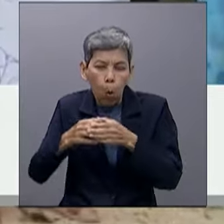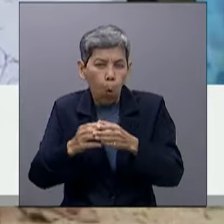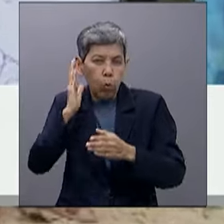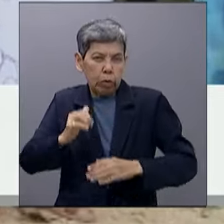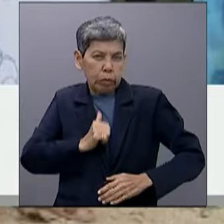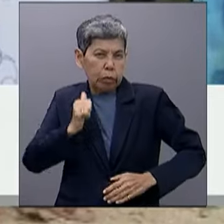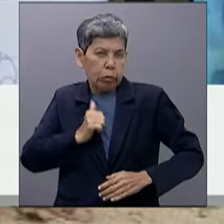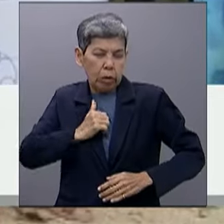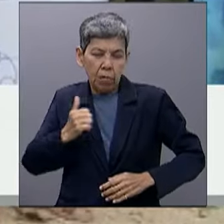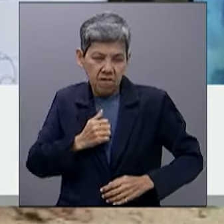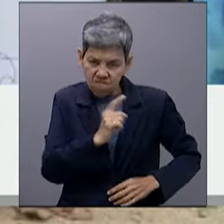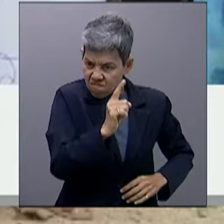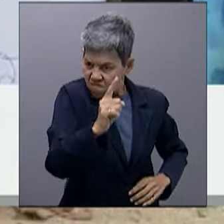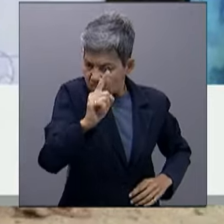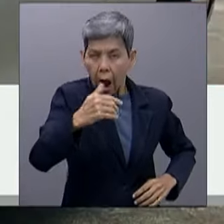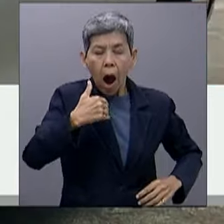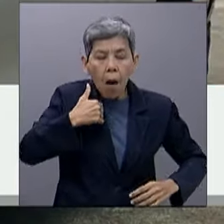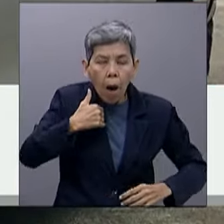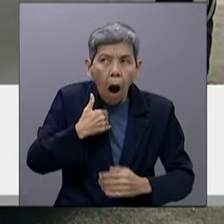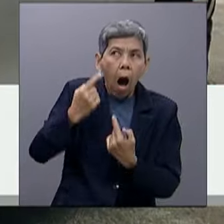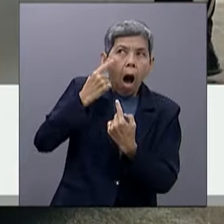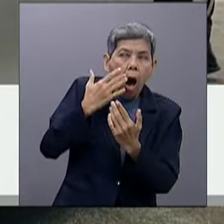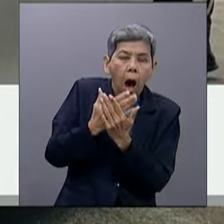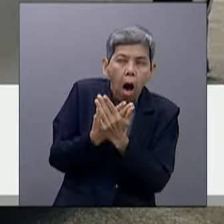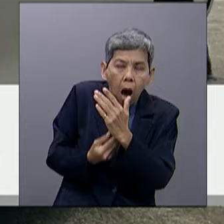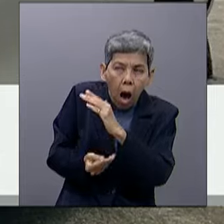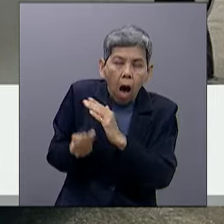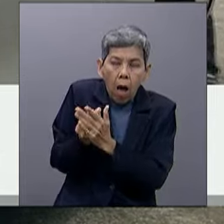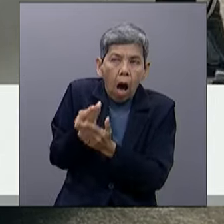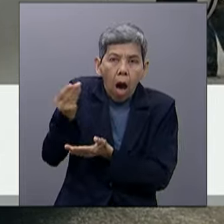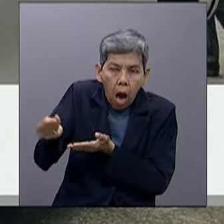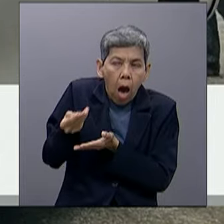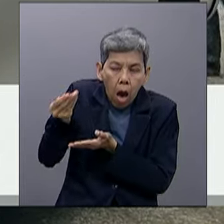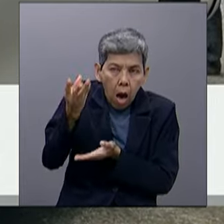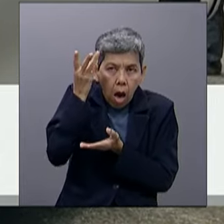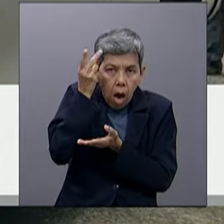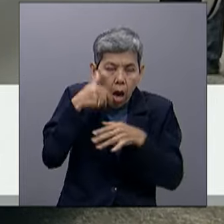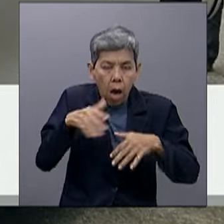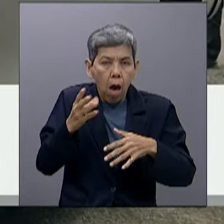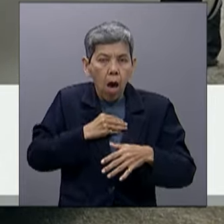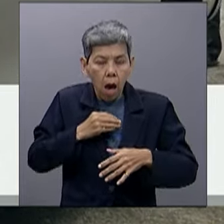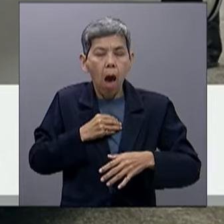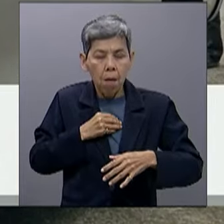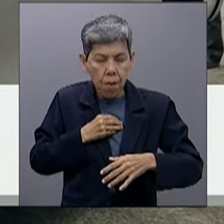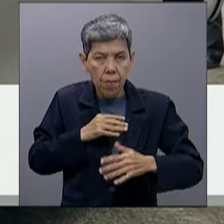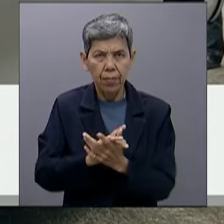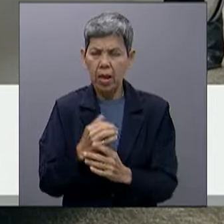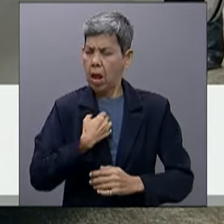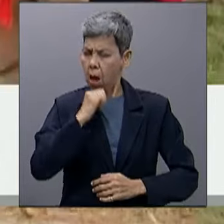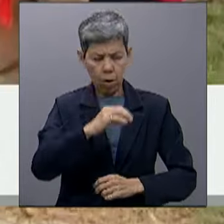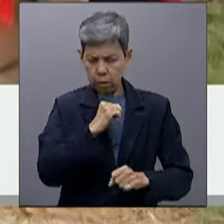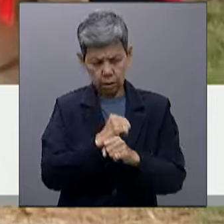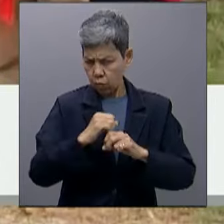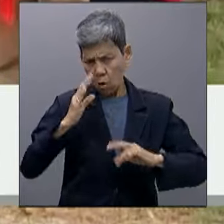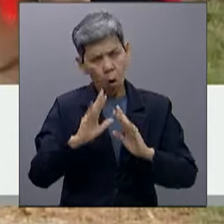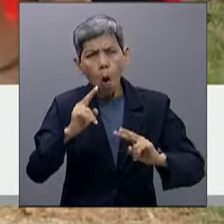พ้อมอวเข้าขมขูชวบ้านเพื่อเรียกเก็บเงินค่าคุ้มครองสร้างความหวาดกลัวให้กับชาวบ้านในพื้นที่จึงเรียกร้องให้มีการ